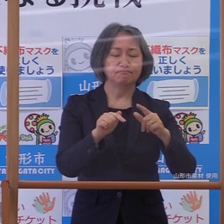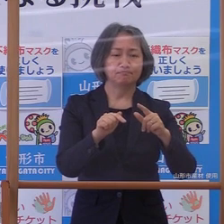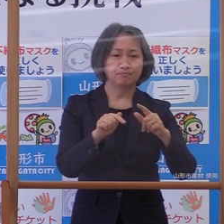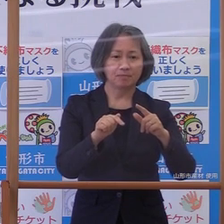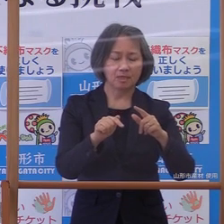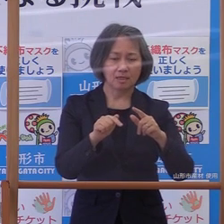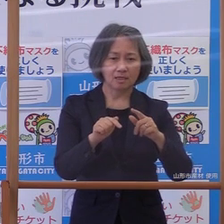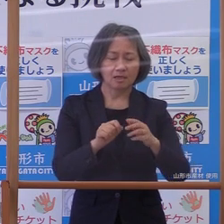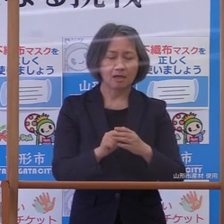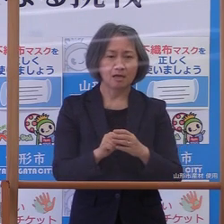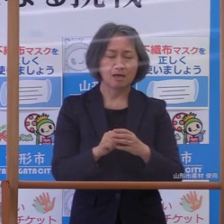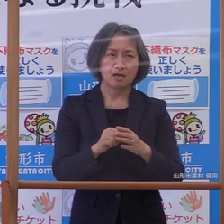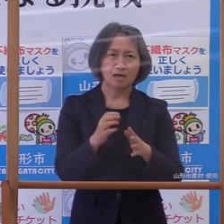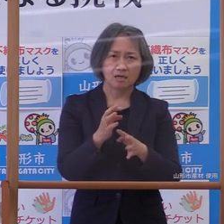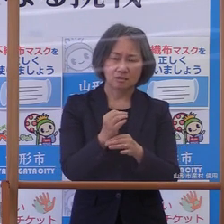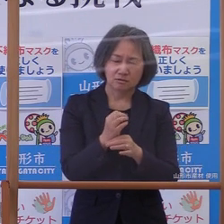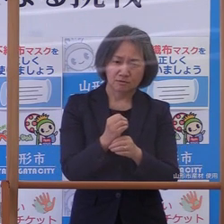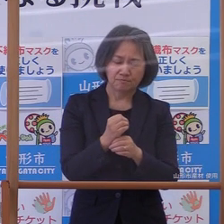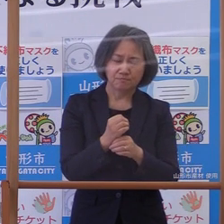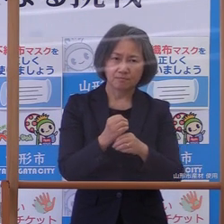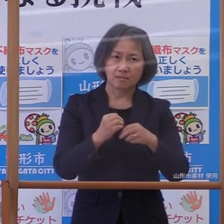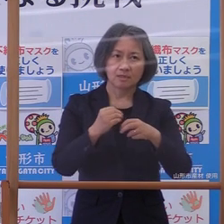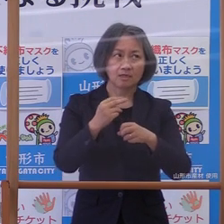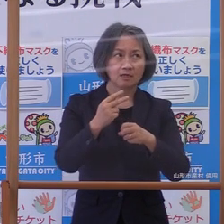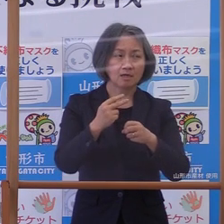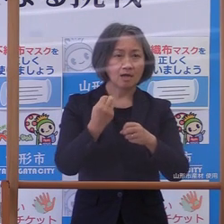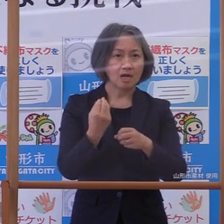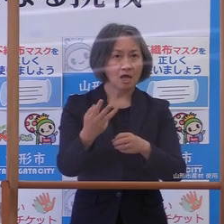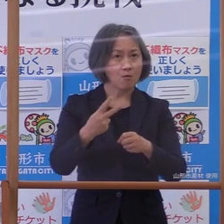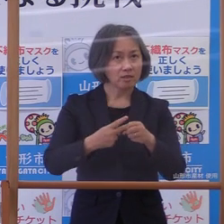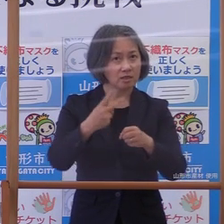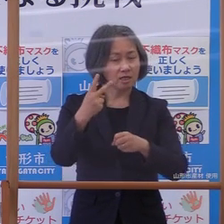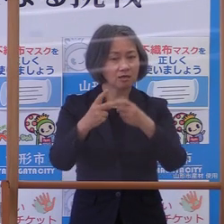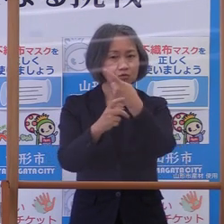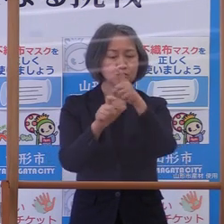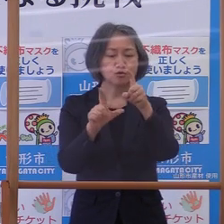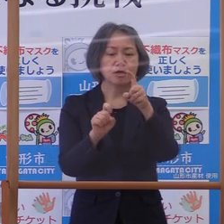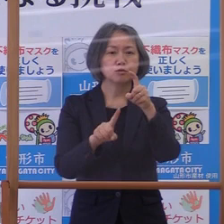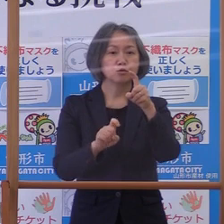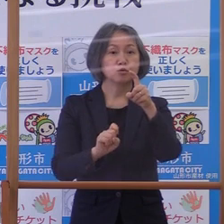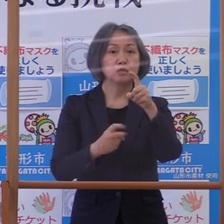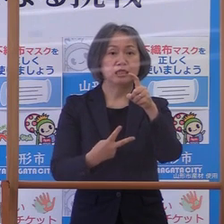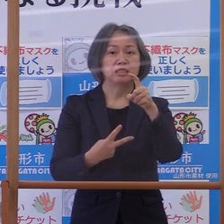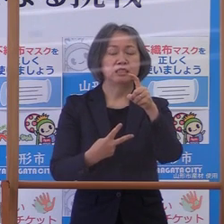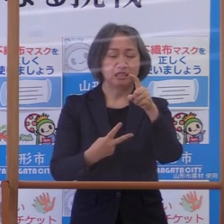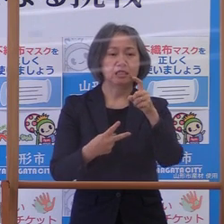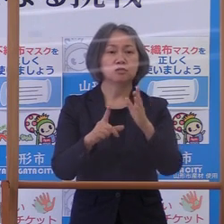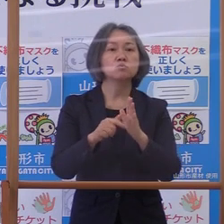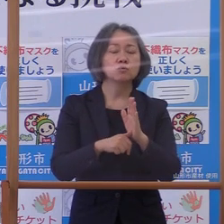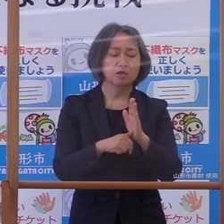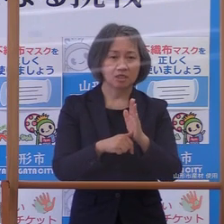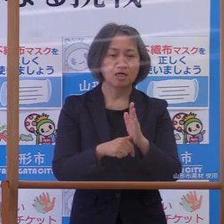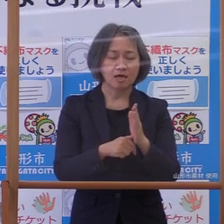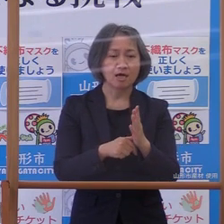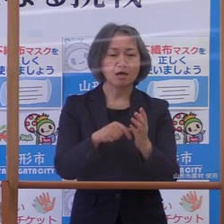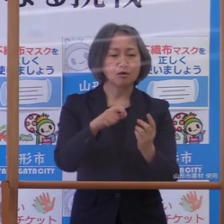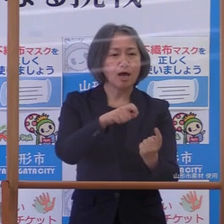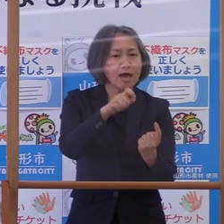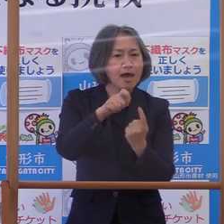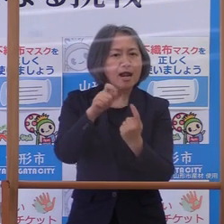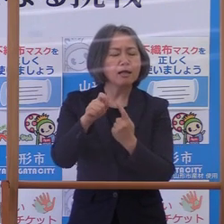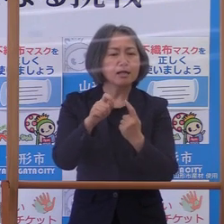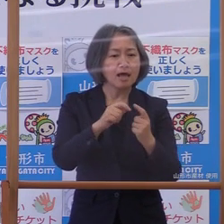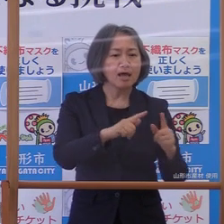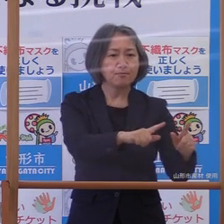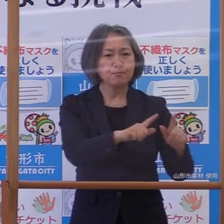いつだったかな、2年の10月12日にセグメント配信機能を含む LINE 公